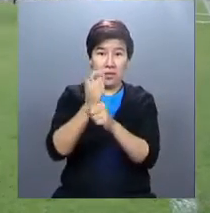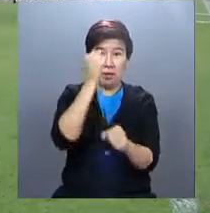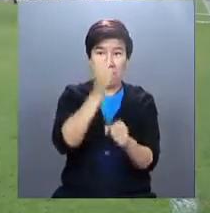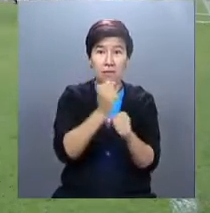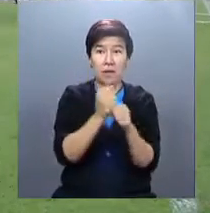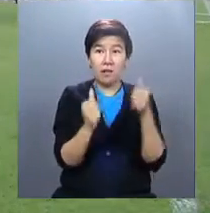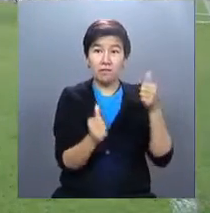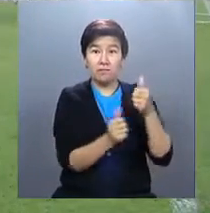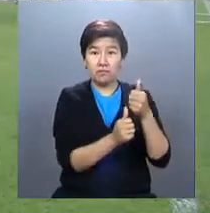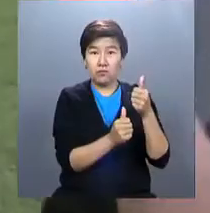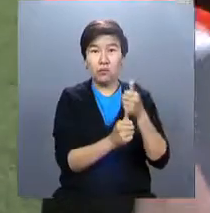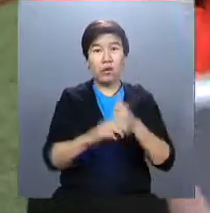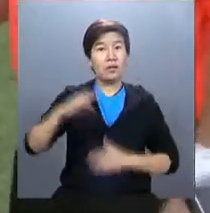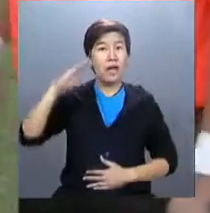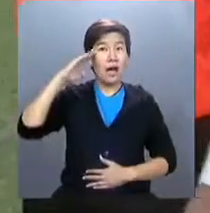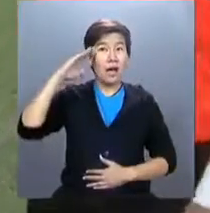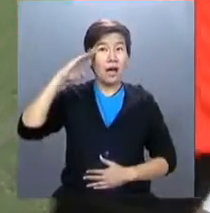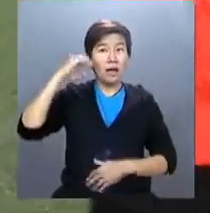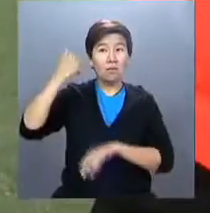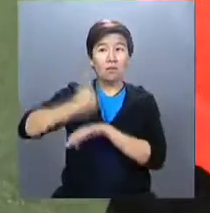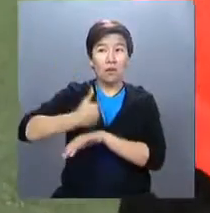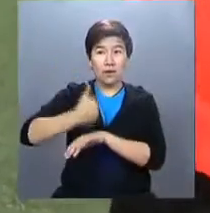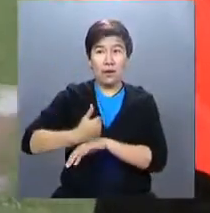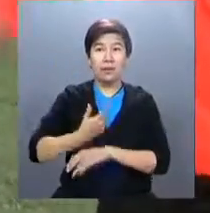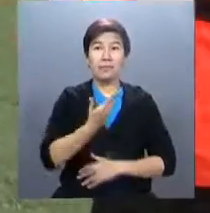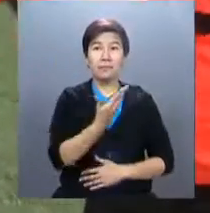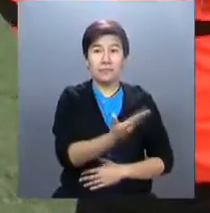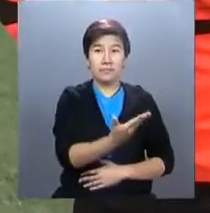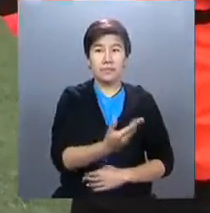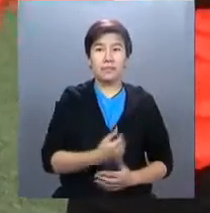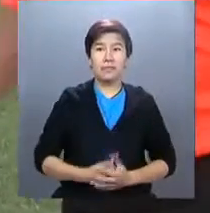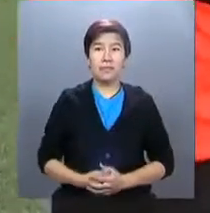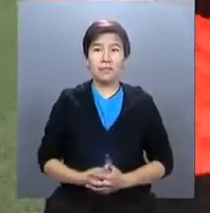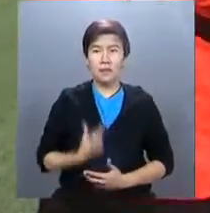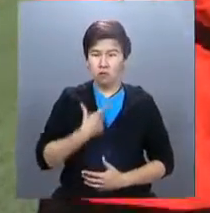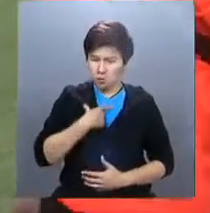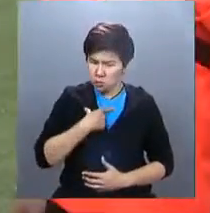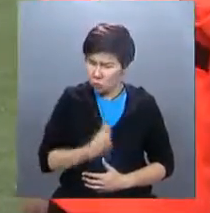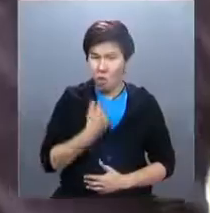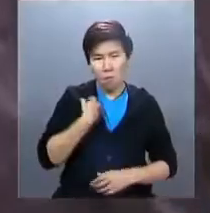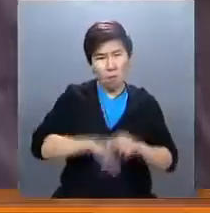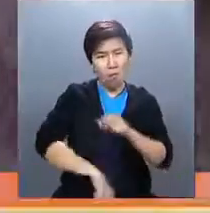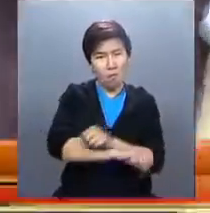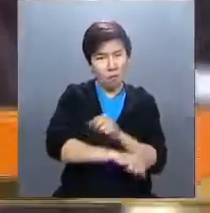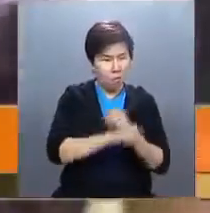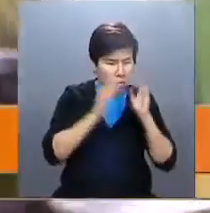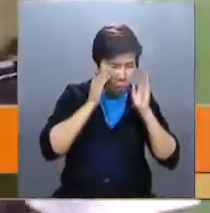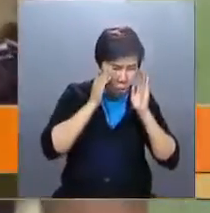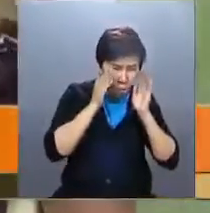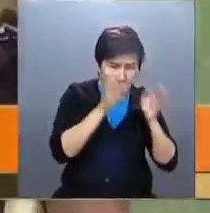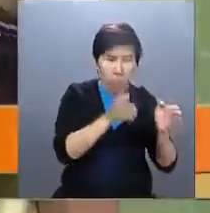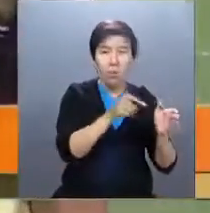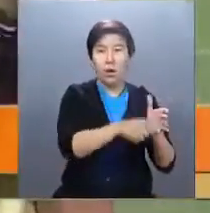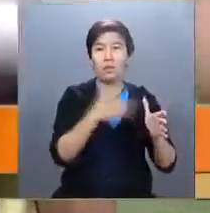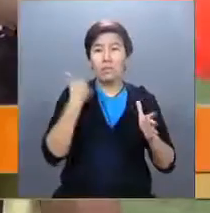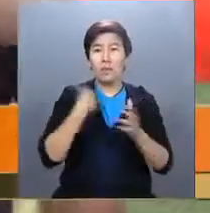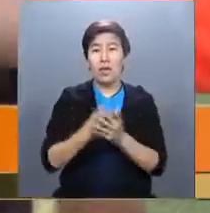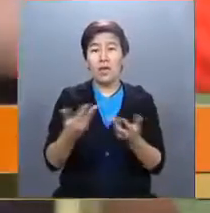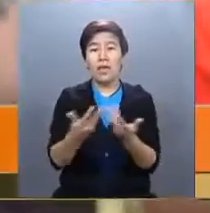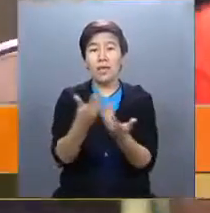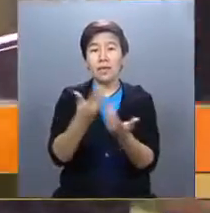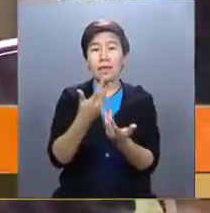ช่วยผู้บัญชาการทหารบกพลเอกเฉลิมชัยยังคงชื่นชอบการเล่นกีฬาฟุตบอลเป็นประจำโดยใช้พื้นที่สนามหญ้าหน้